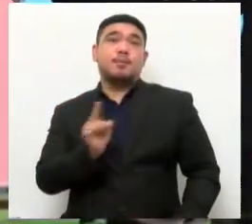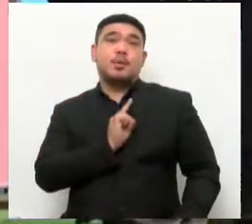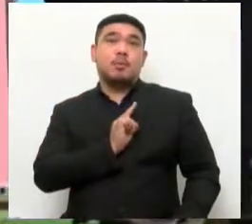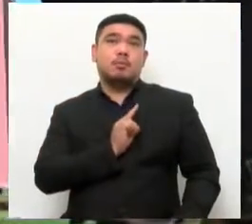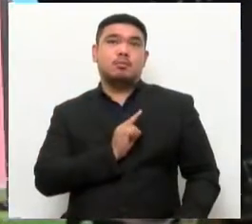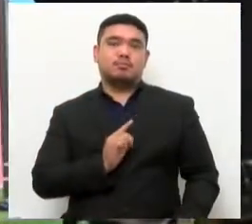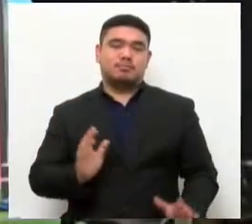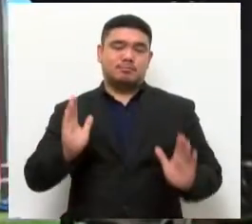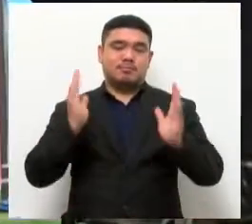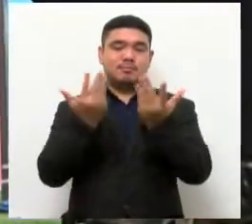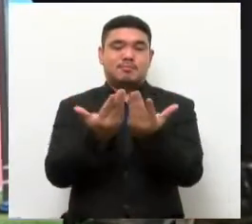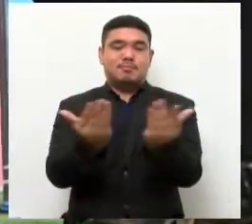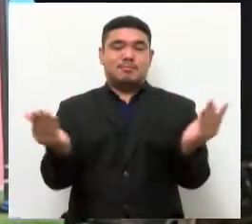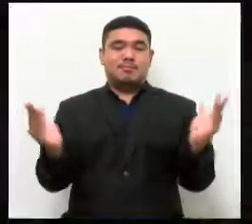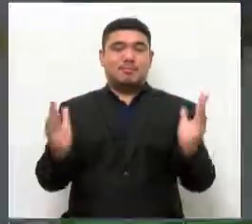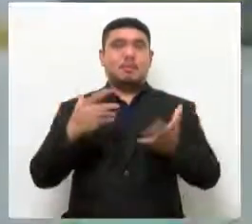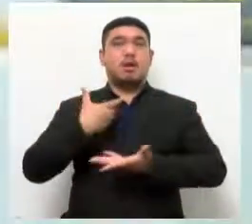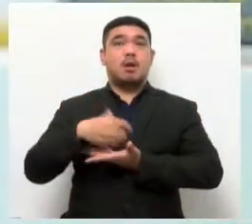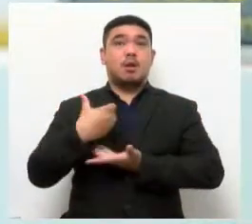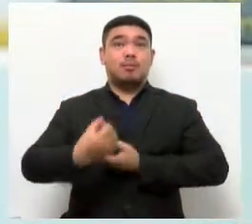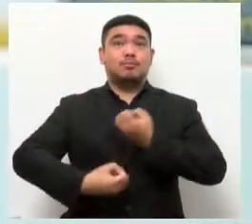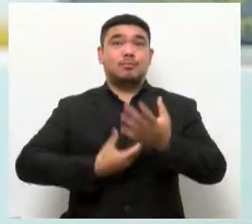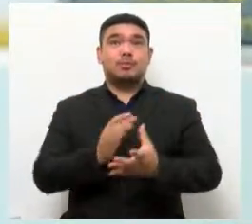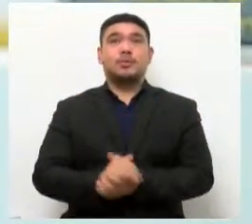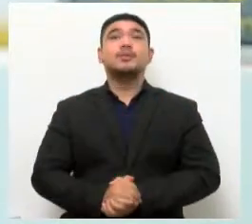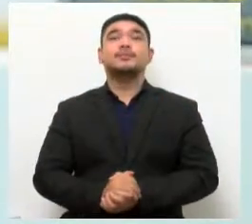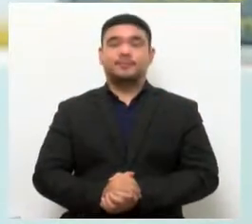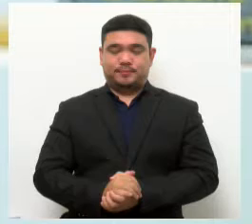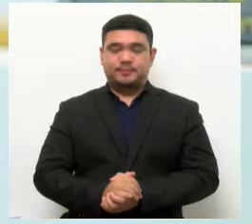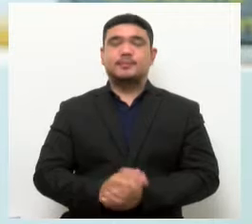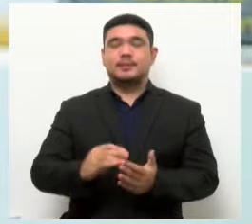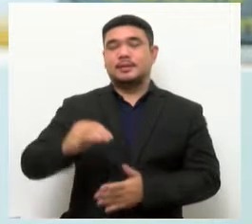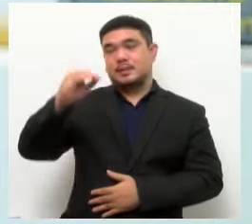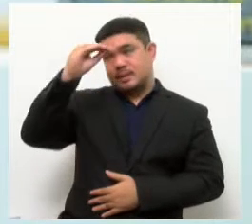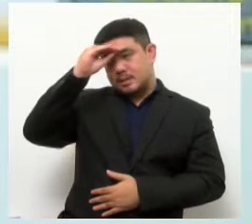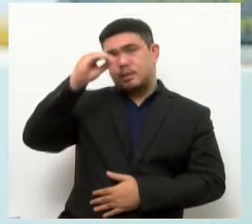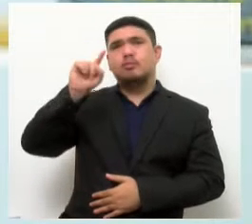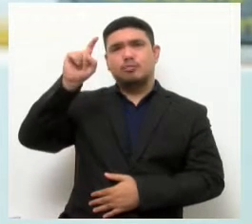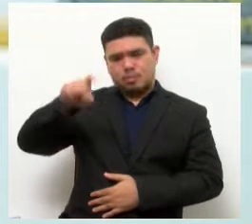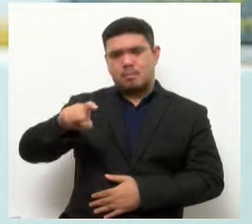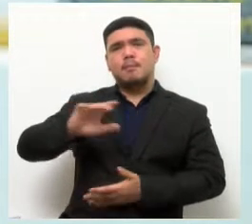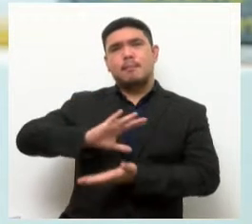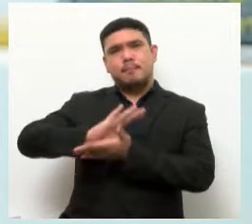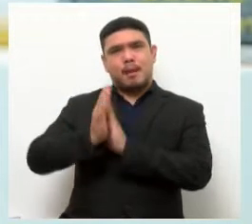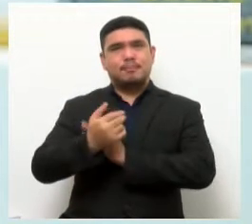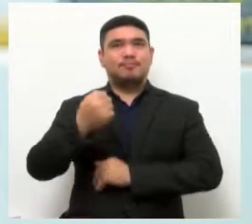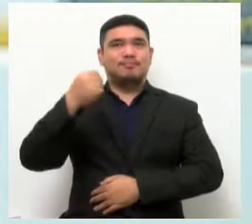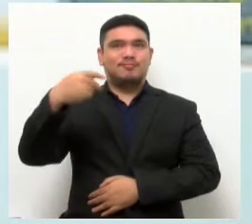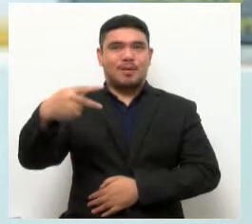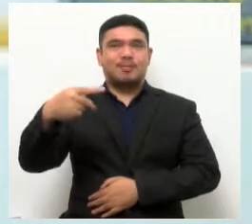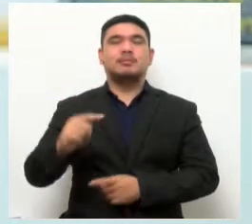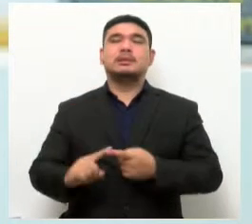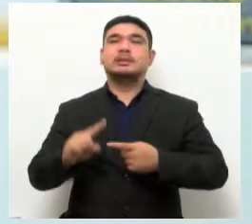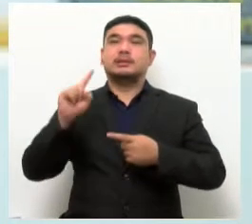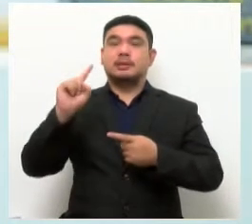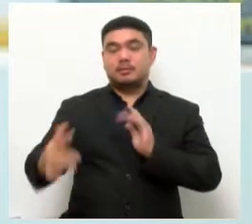เสวนาทางวิชาการ นักเรียนในศตวรรษที่21ต้องรับการเปลี่ยนแปลงใน2ด้าน1ด้